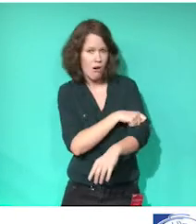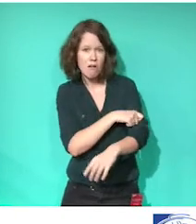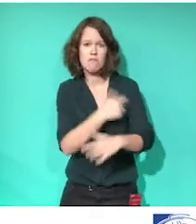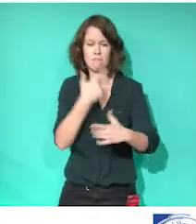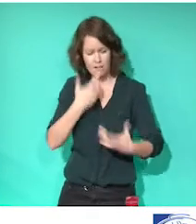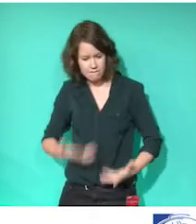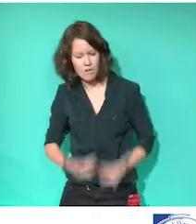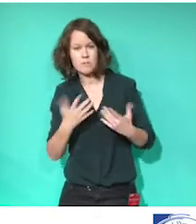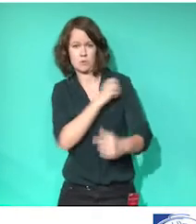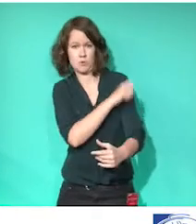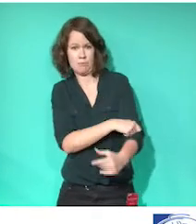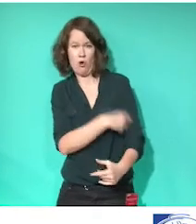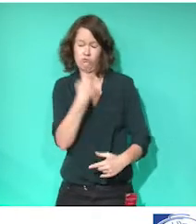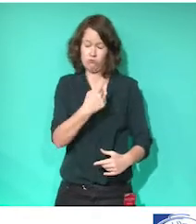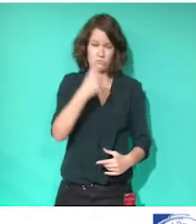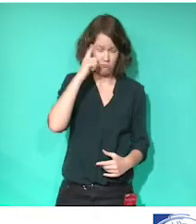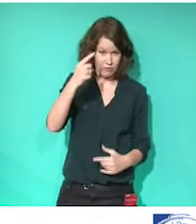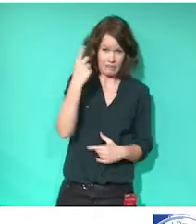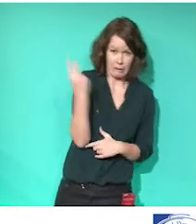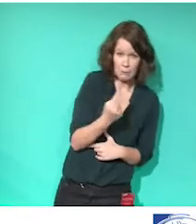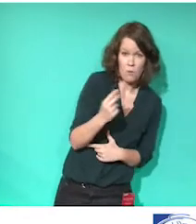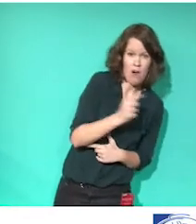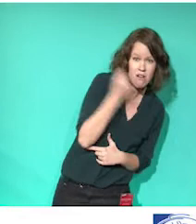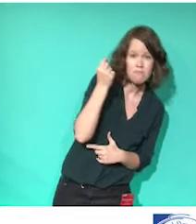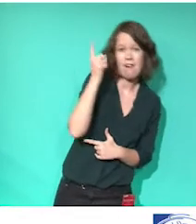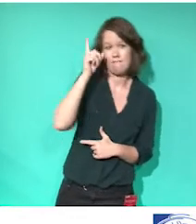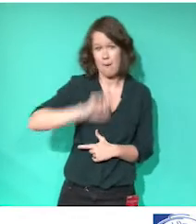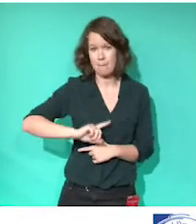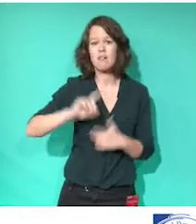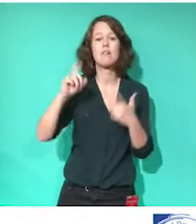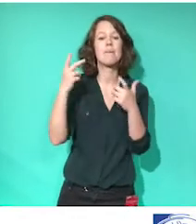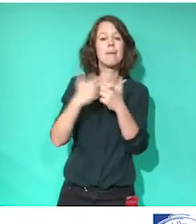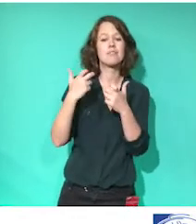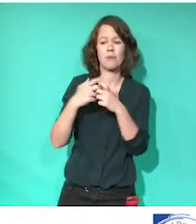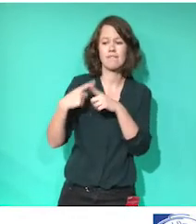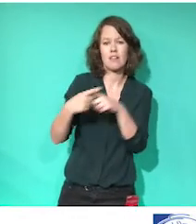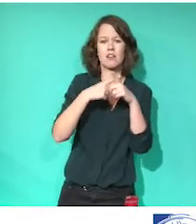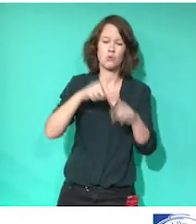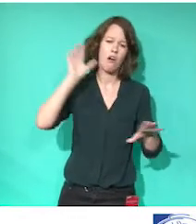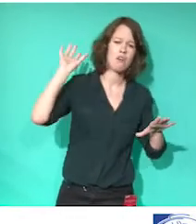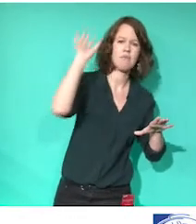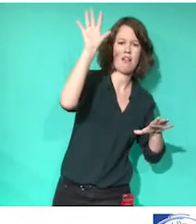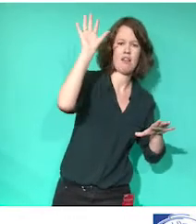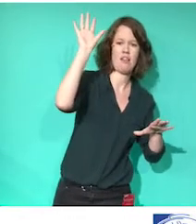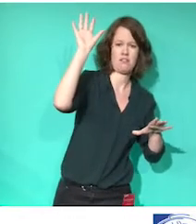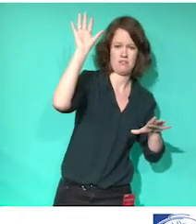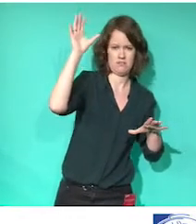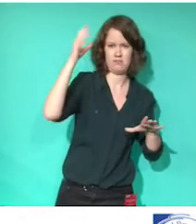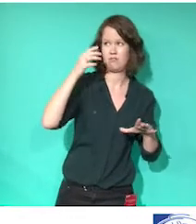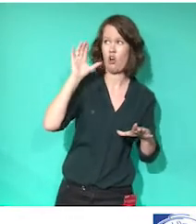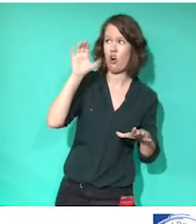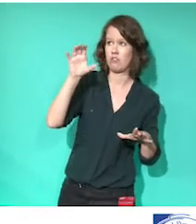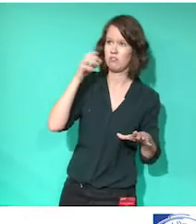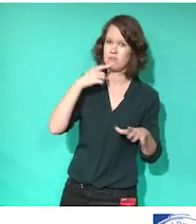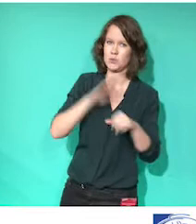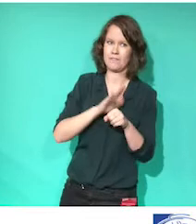du sport, associé toujours féminin et masculin. C'est ce que fait par exemple la Fédération de hand. Absolument, on a écouté tout à l'heure. Mm-hmm.